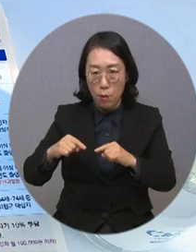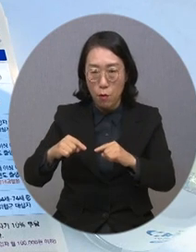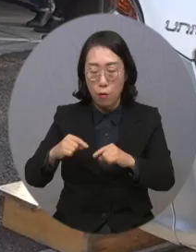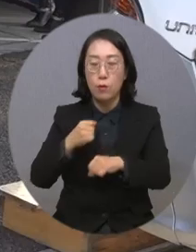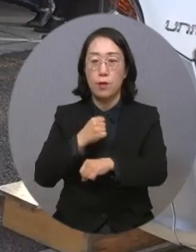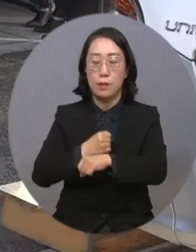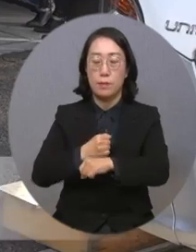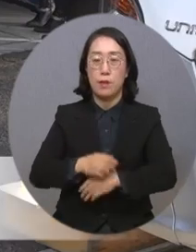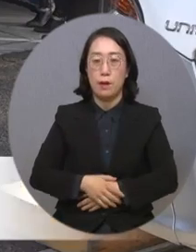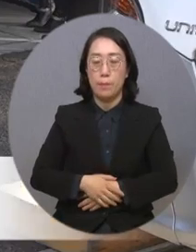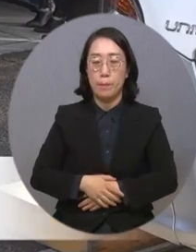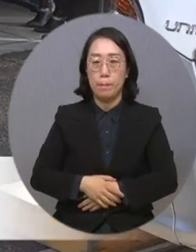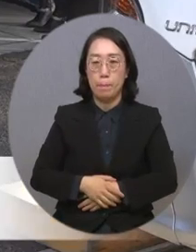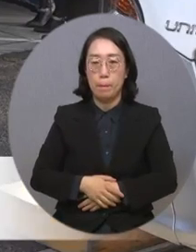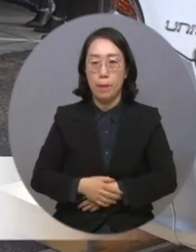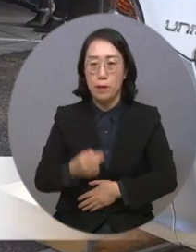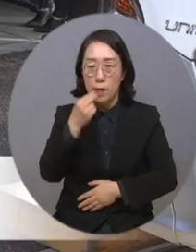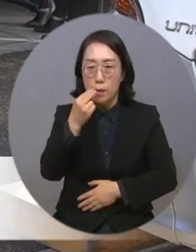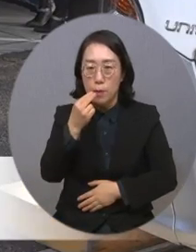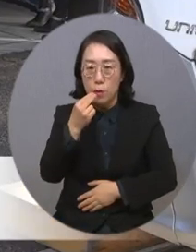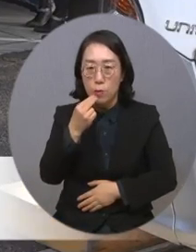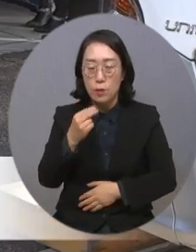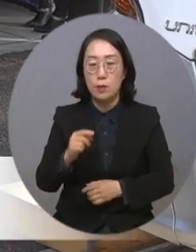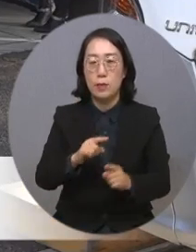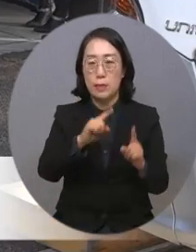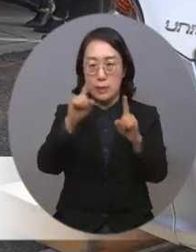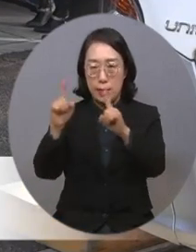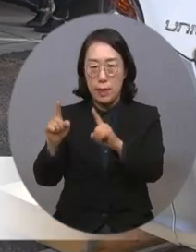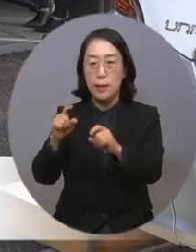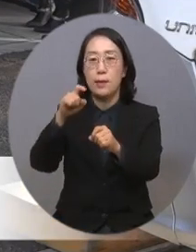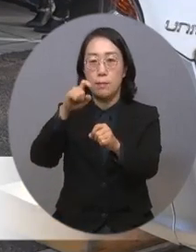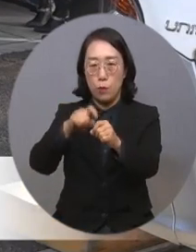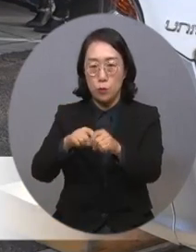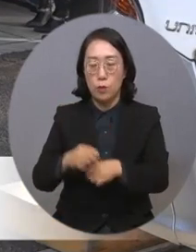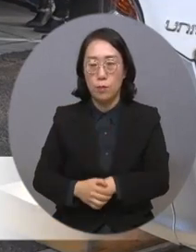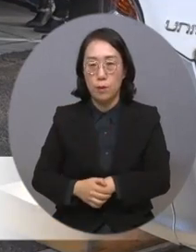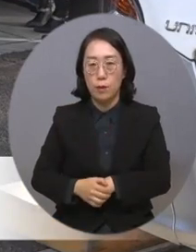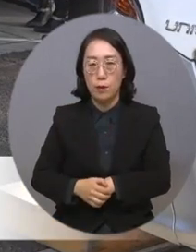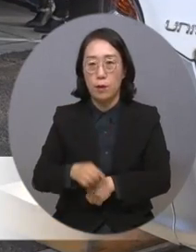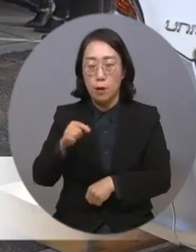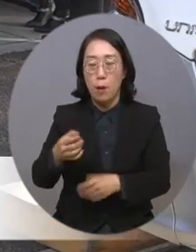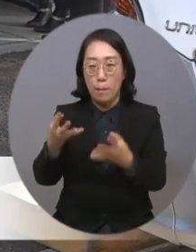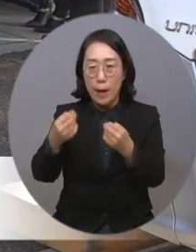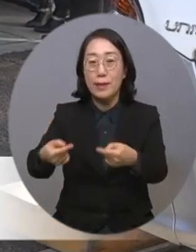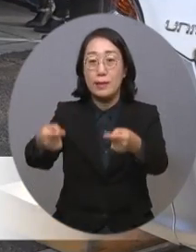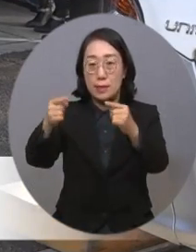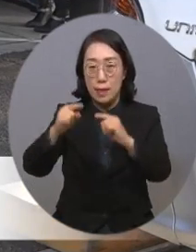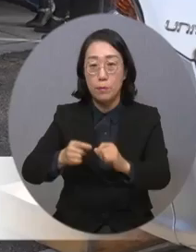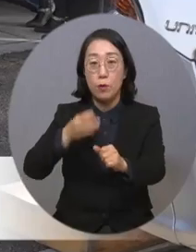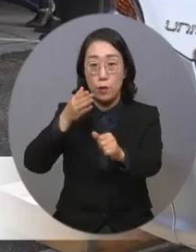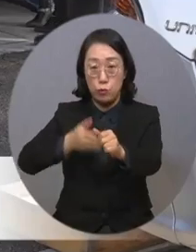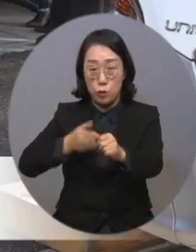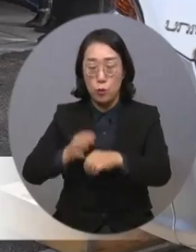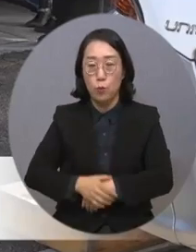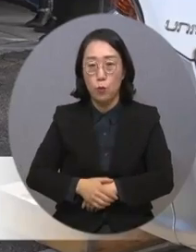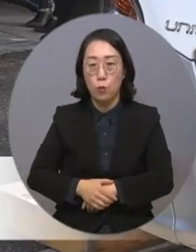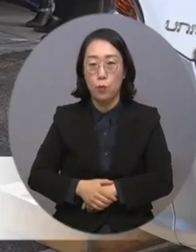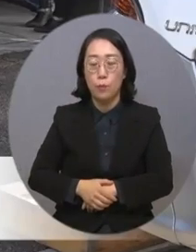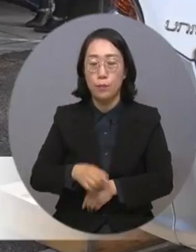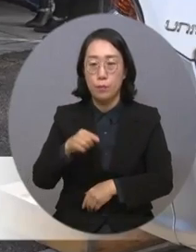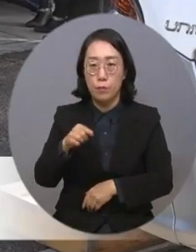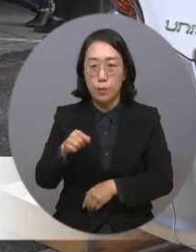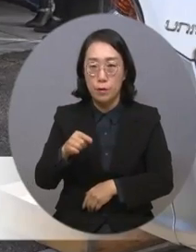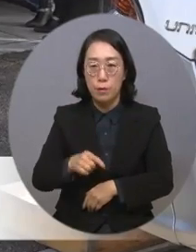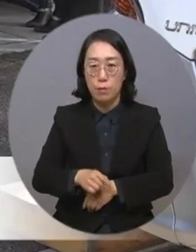이끌어냈습니다. 생명을 살리는 일입니다. 헌혈을 많이 참여해 주시고요. 아무쪼록 이런